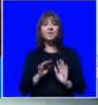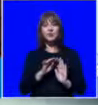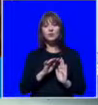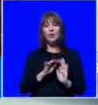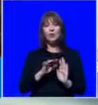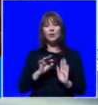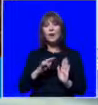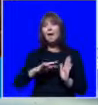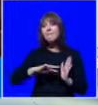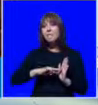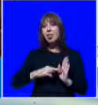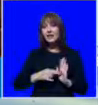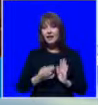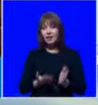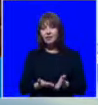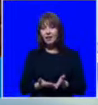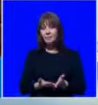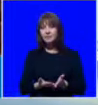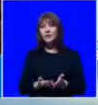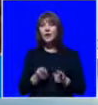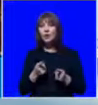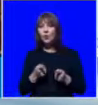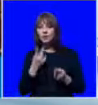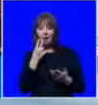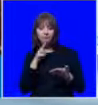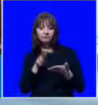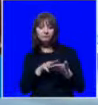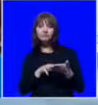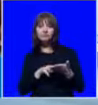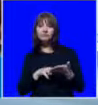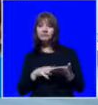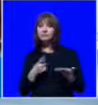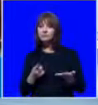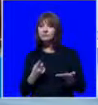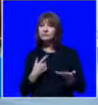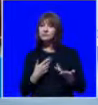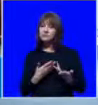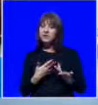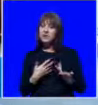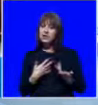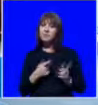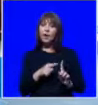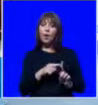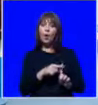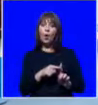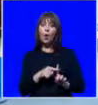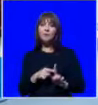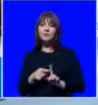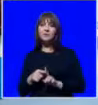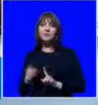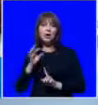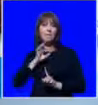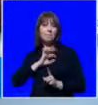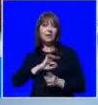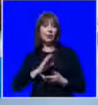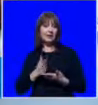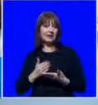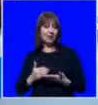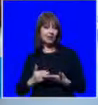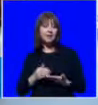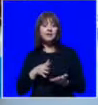планиране. Оттам са разчетени твърде оптимистично и приходната част, съответно